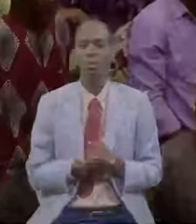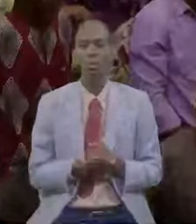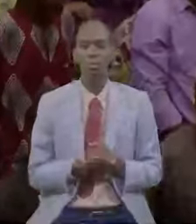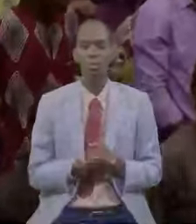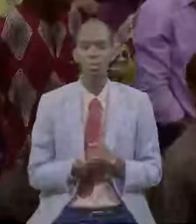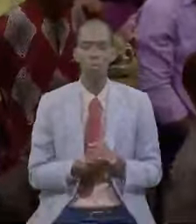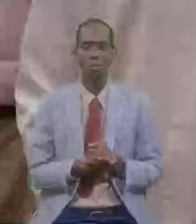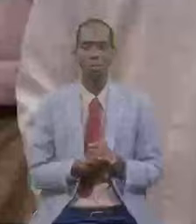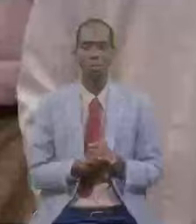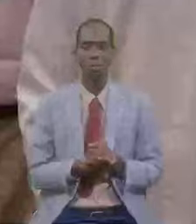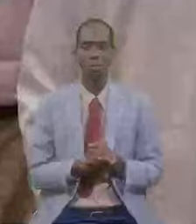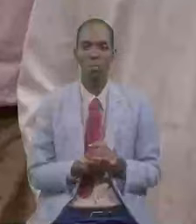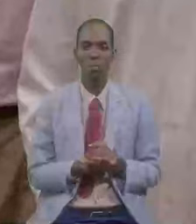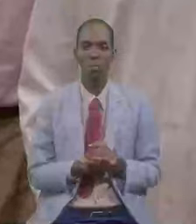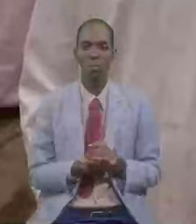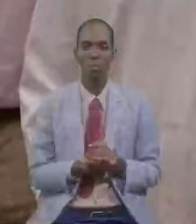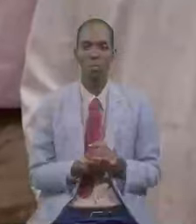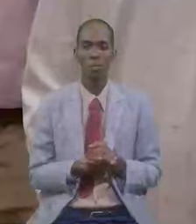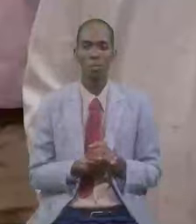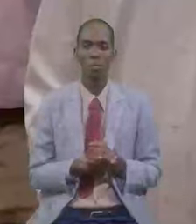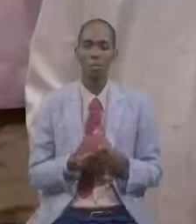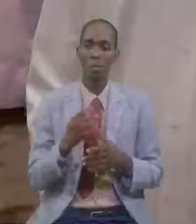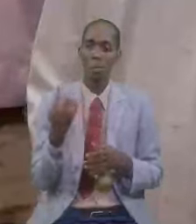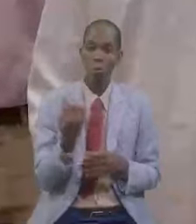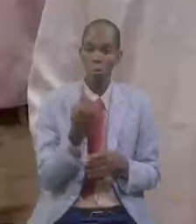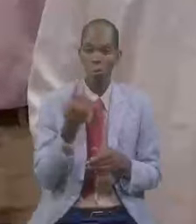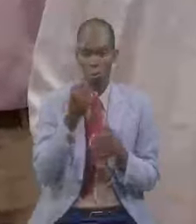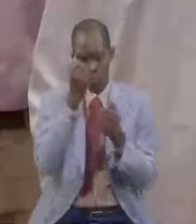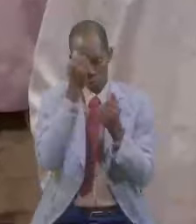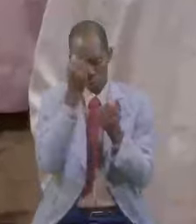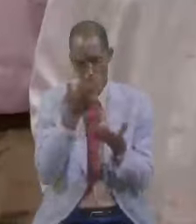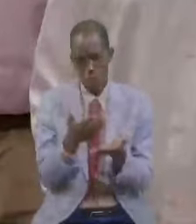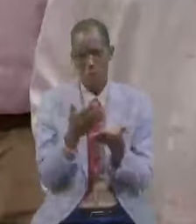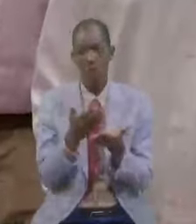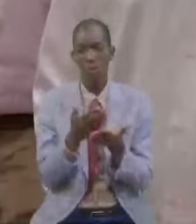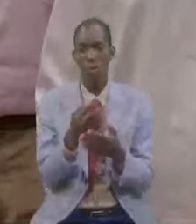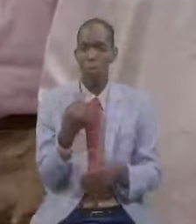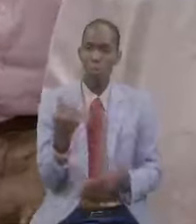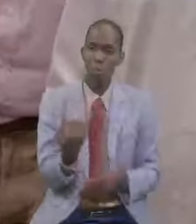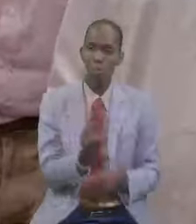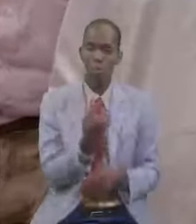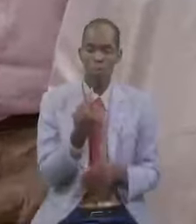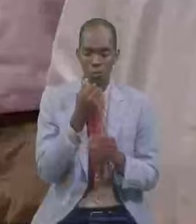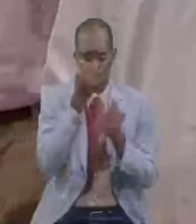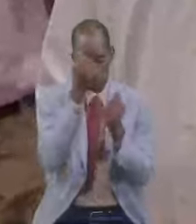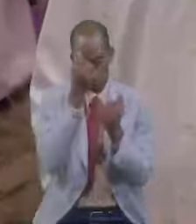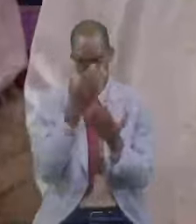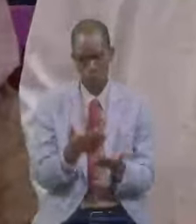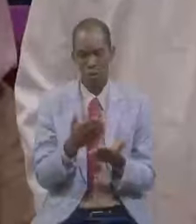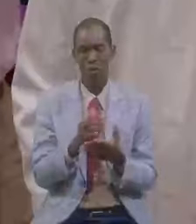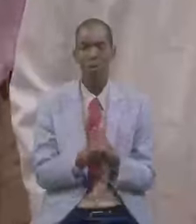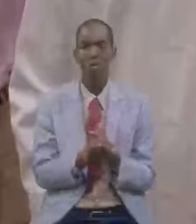peu, on doit y obéir. Obéir, obéir. Obéir, obéir.